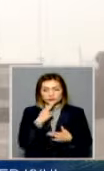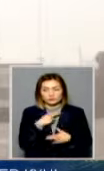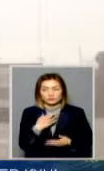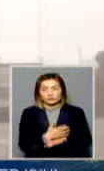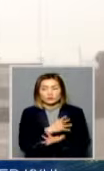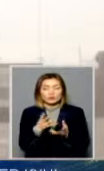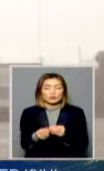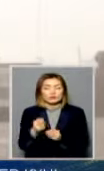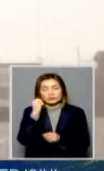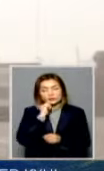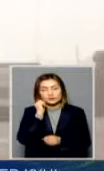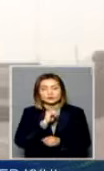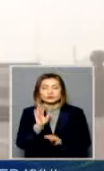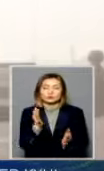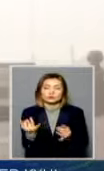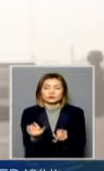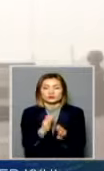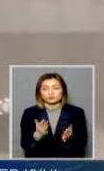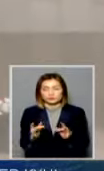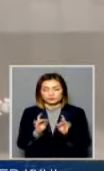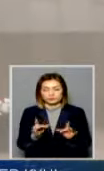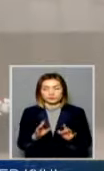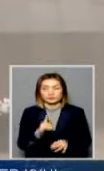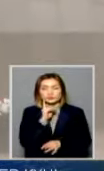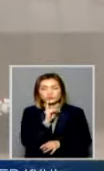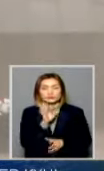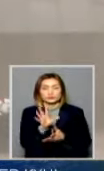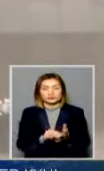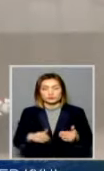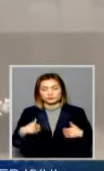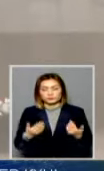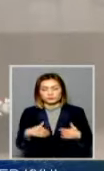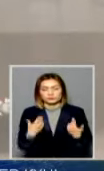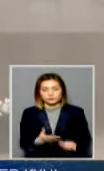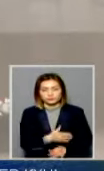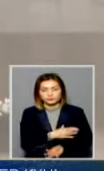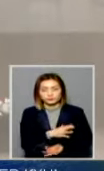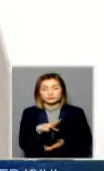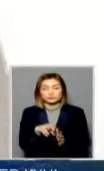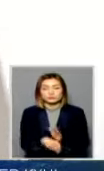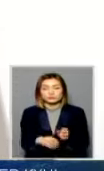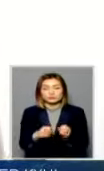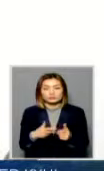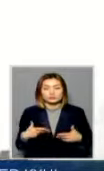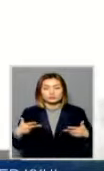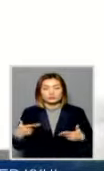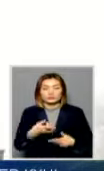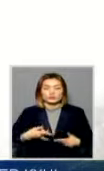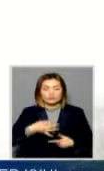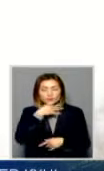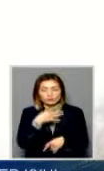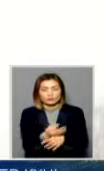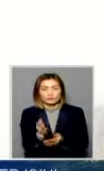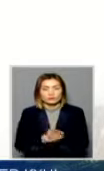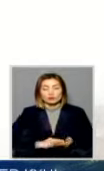Кездесу барысында ардагерлер басынан кешкен қызықты оқиғалары мен көрген қиыншылықтарын жас төтеншеліктермен бөлісті. Оған онлайн режимде аудандық төтенше